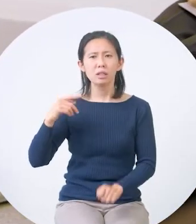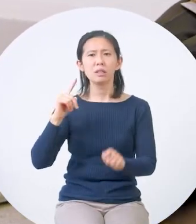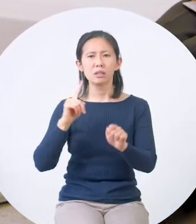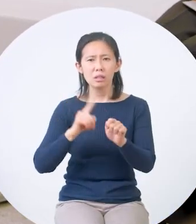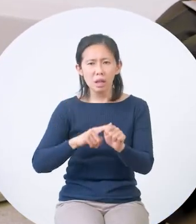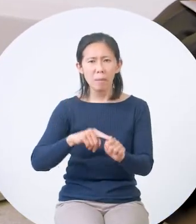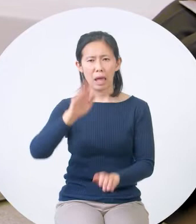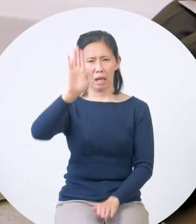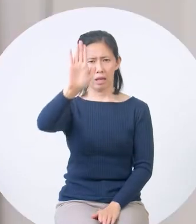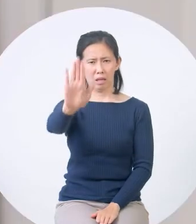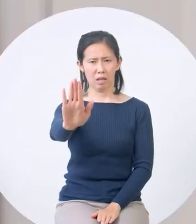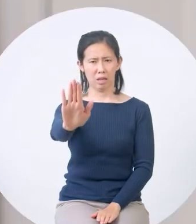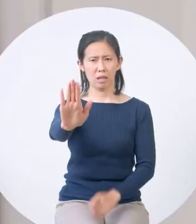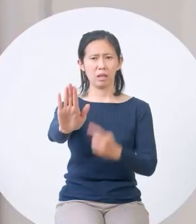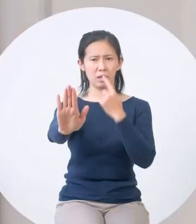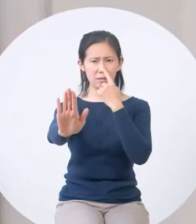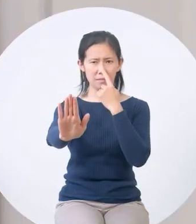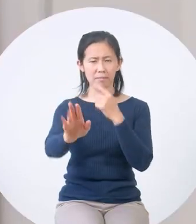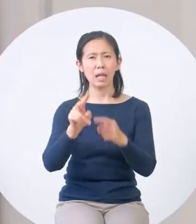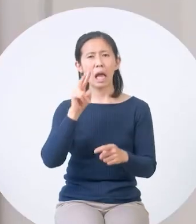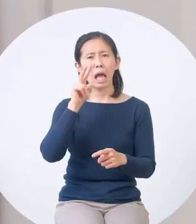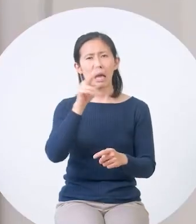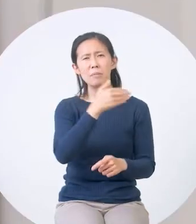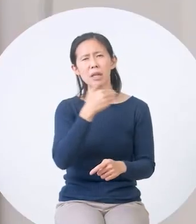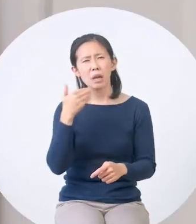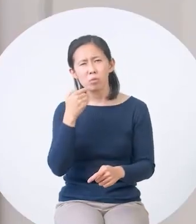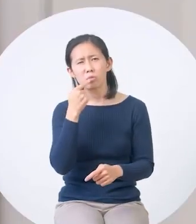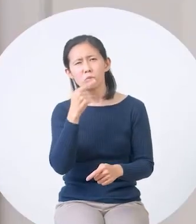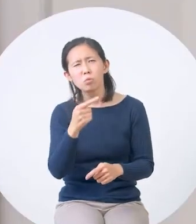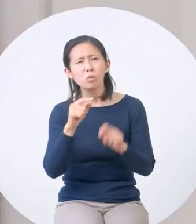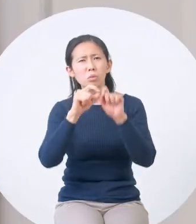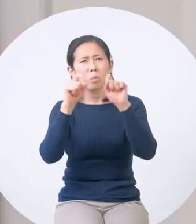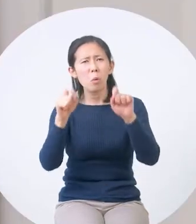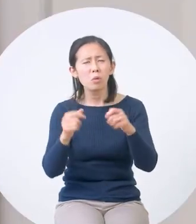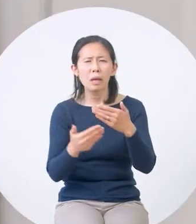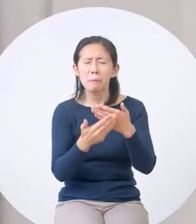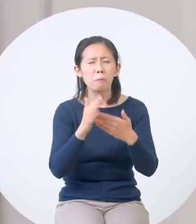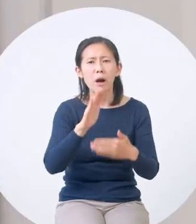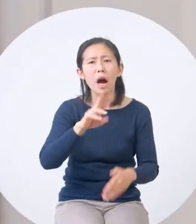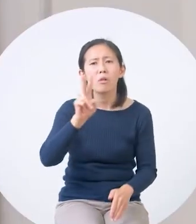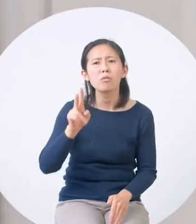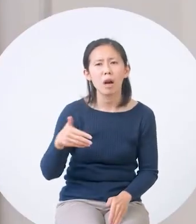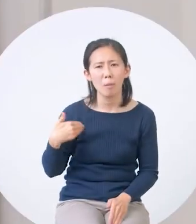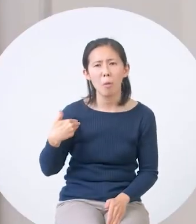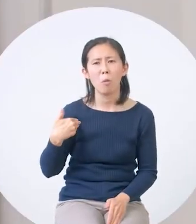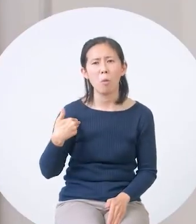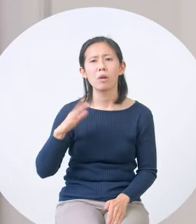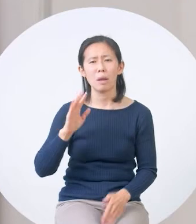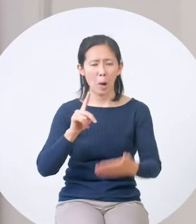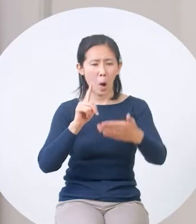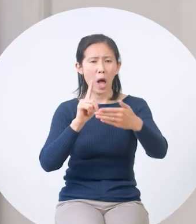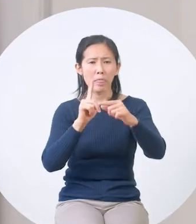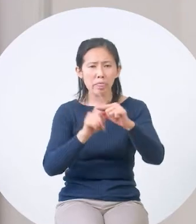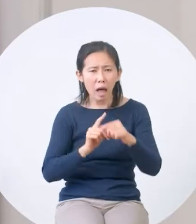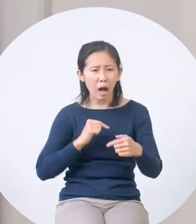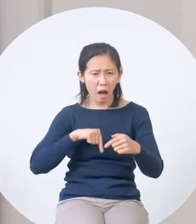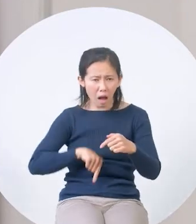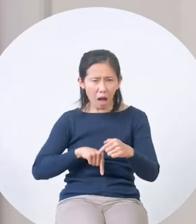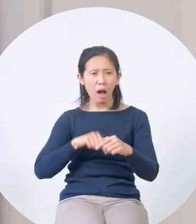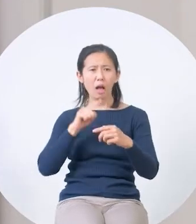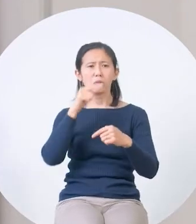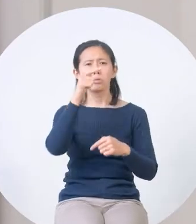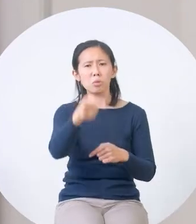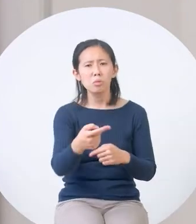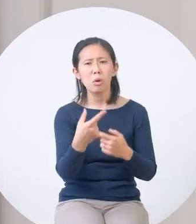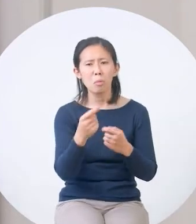ので、まあ、可視化する問題点はあるかもしれないんですけど、中も外も状況が少し分